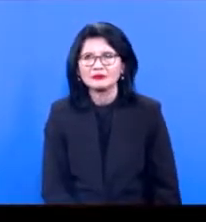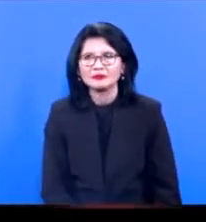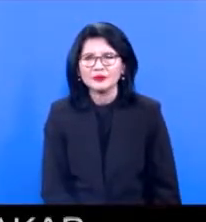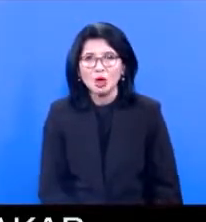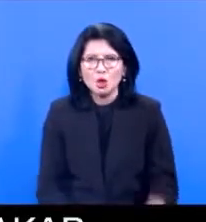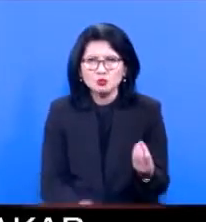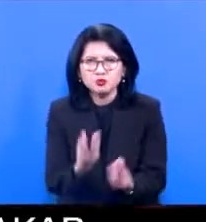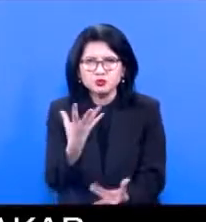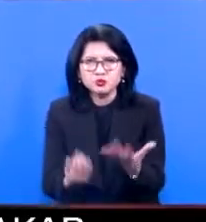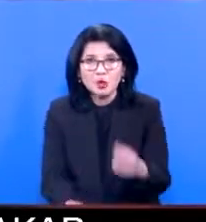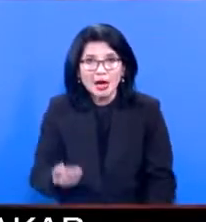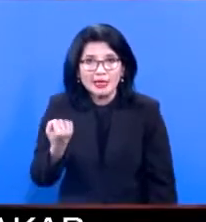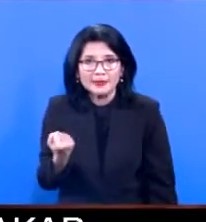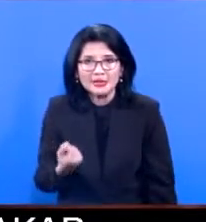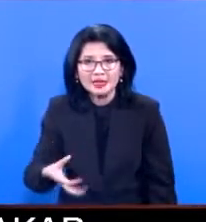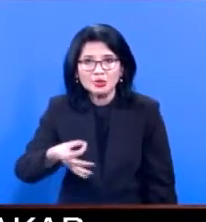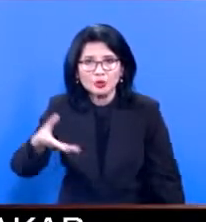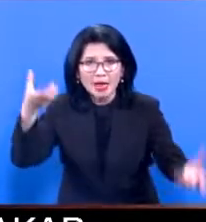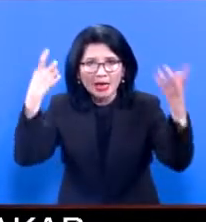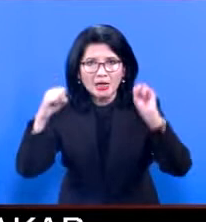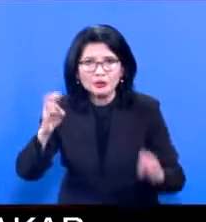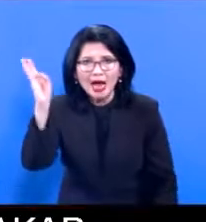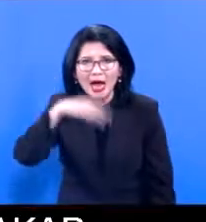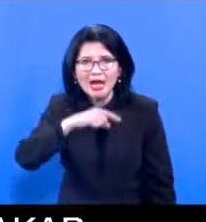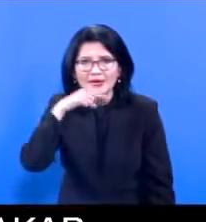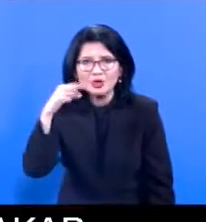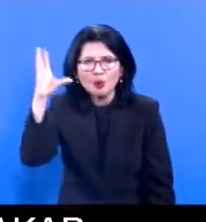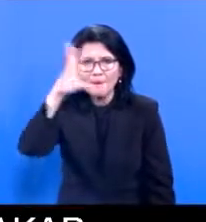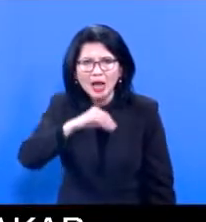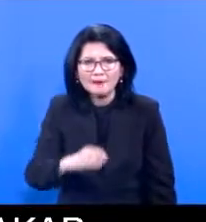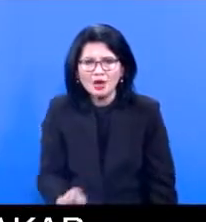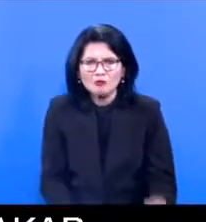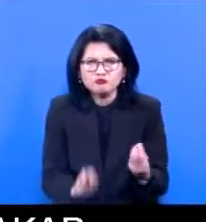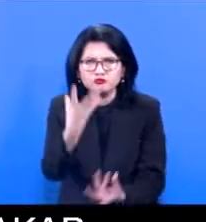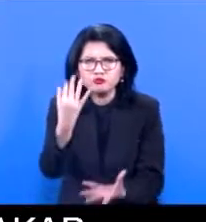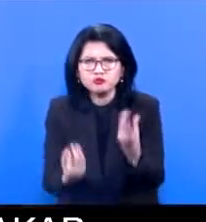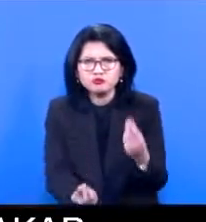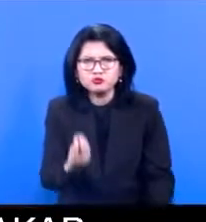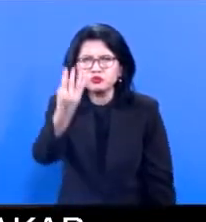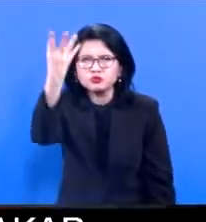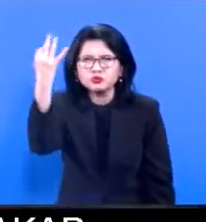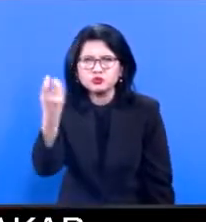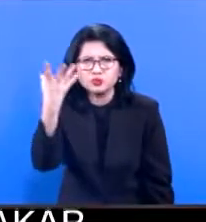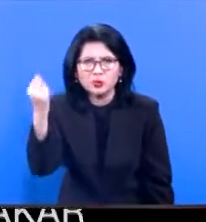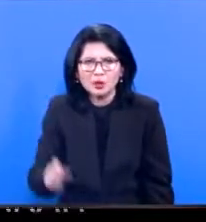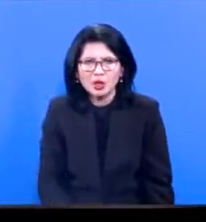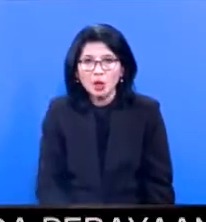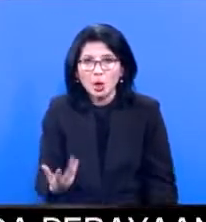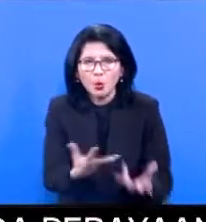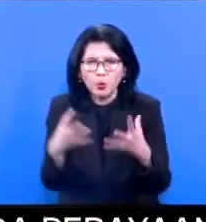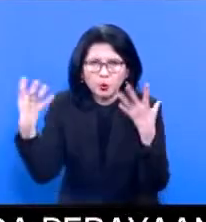Kebakaran hebat melanda pasar Leles Garut, Jawa Barat Minggu malam. Kobaran api membumbung tinggi ke udara hingga membuat panik